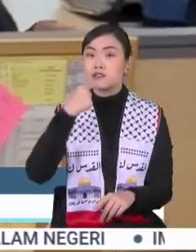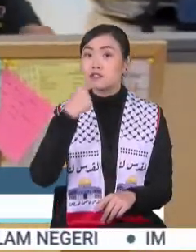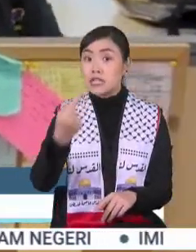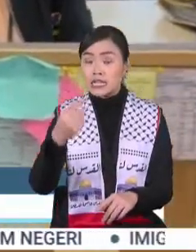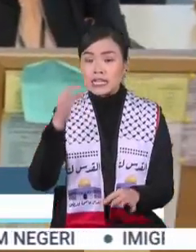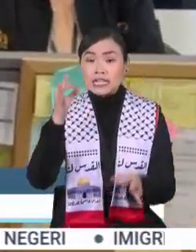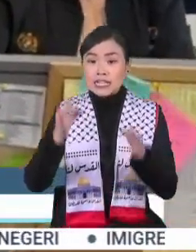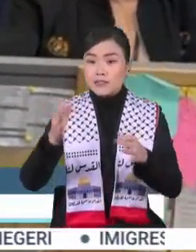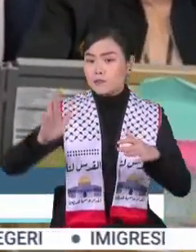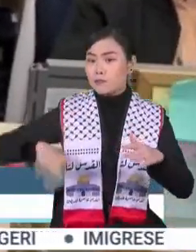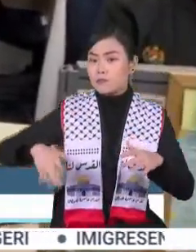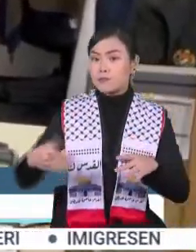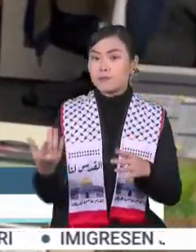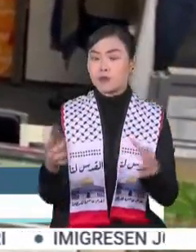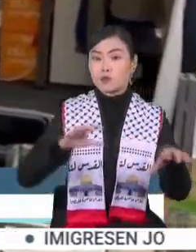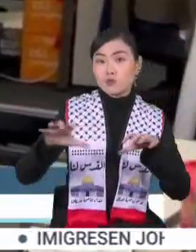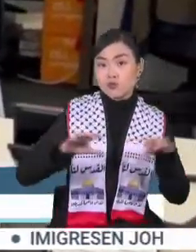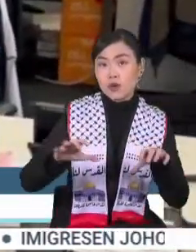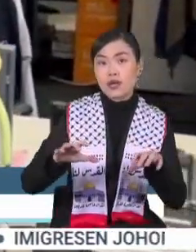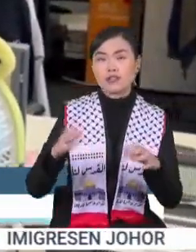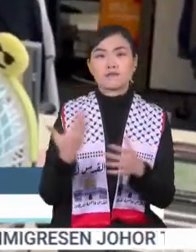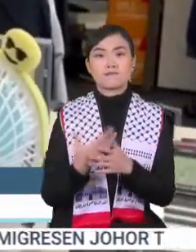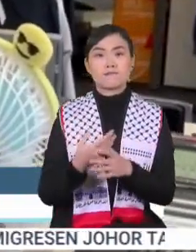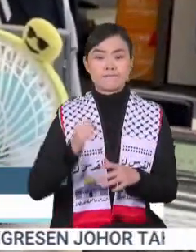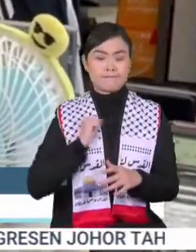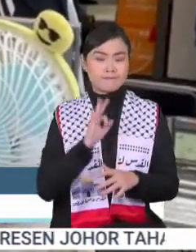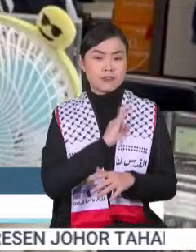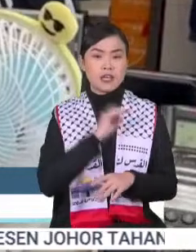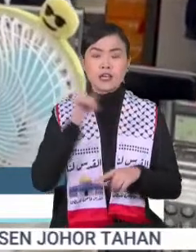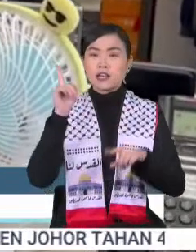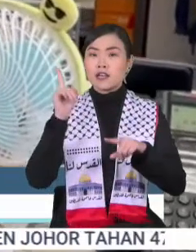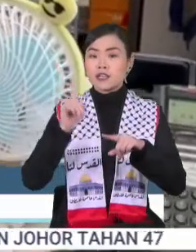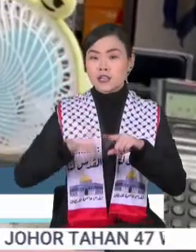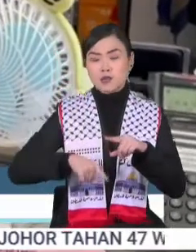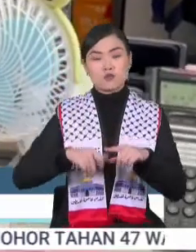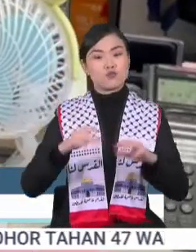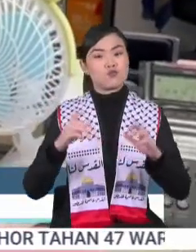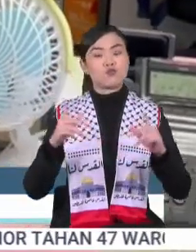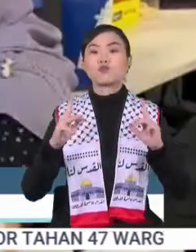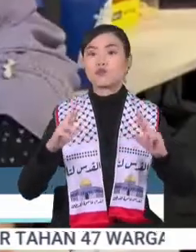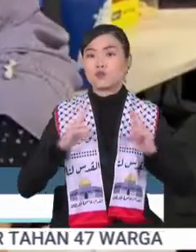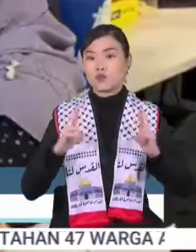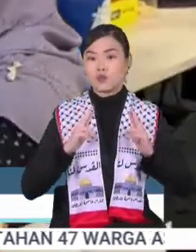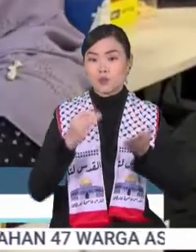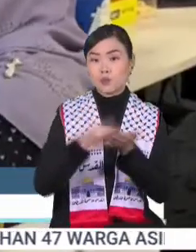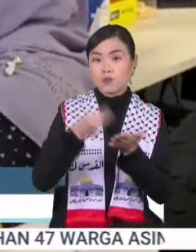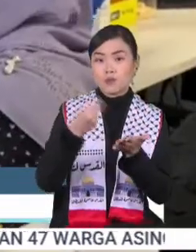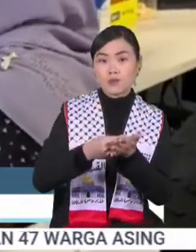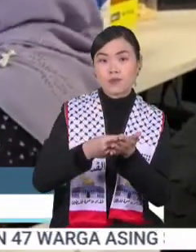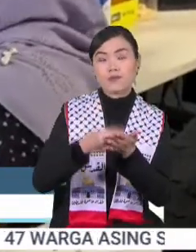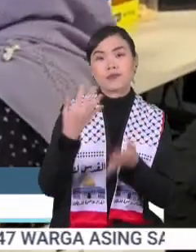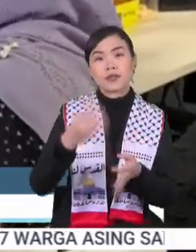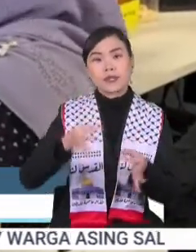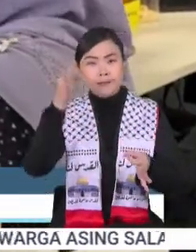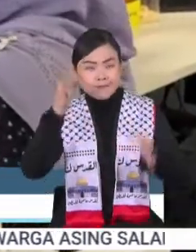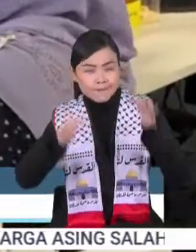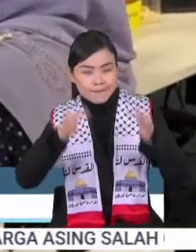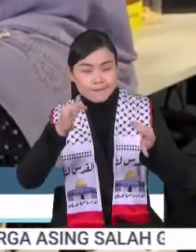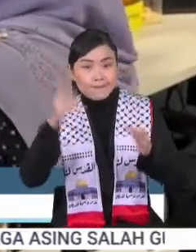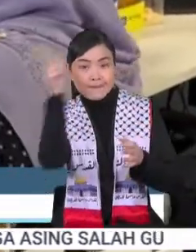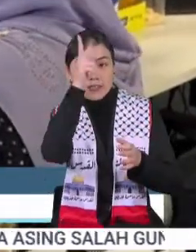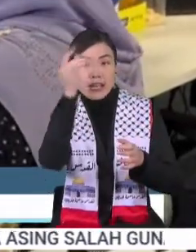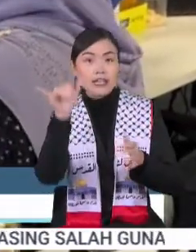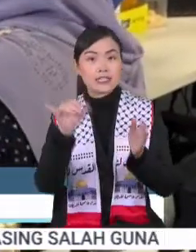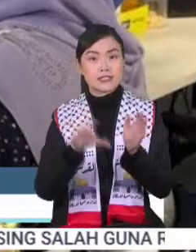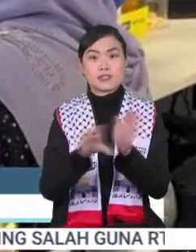selagi ia tidak dilaksana penyelarasan pencen penjawat awam tidak boleh dilakukan dan hanya bergantung sepenuhnya kepada pertimbangan semasa kerajaan